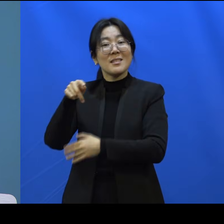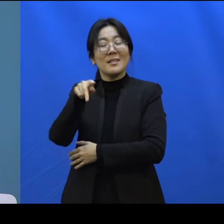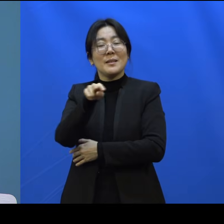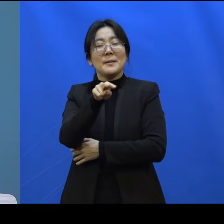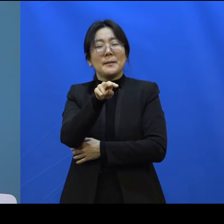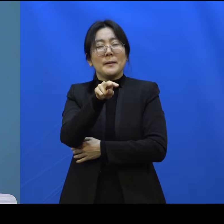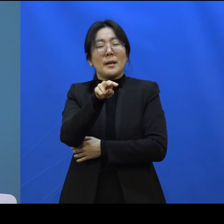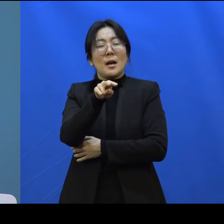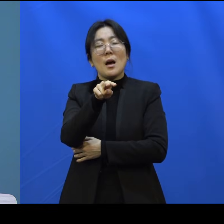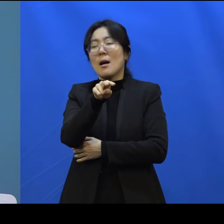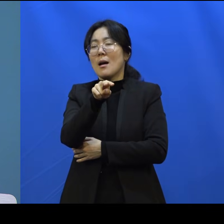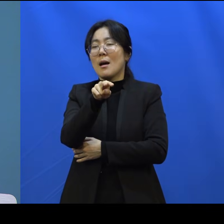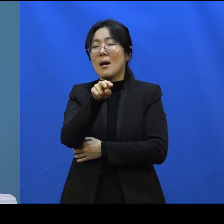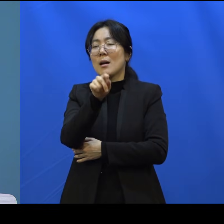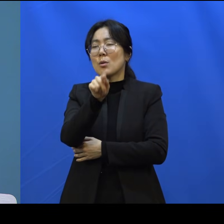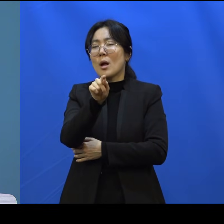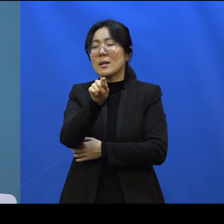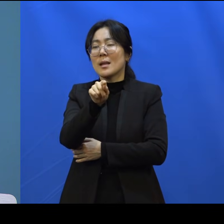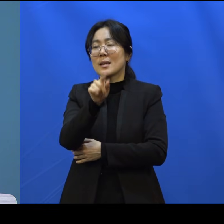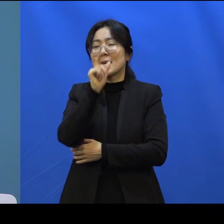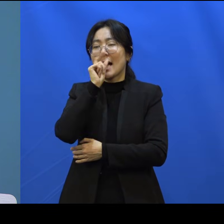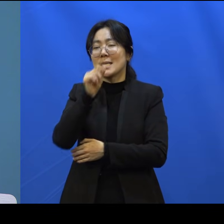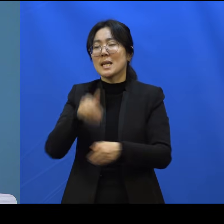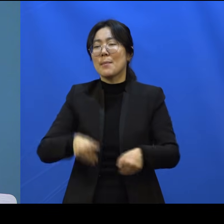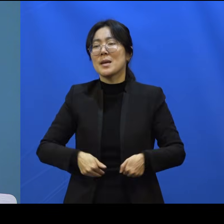돼요. 너에게는 가시가 필요하다는 거예요.